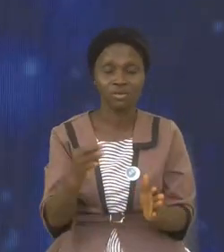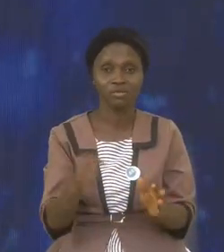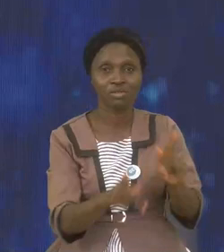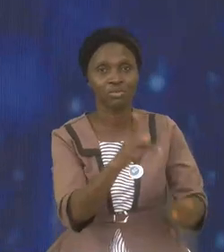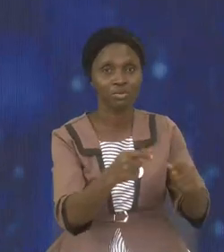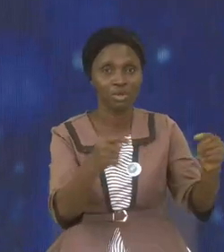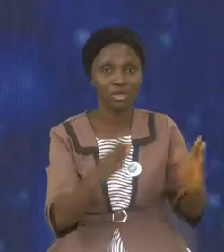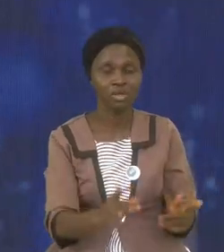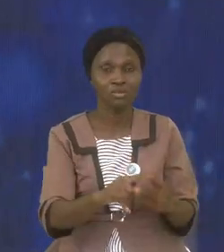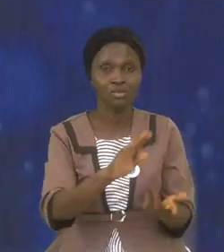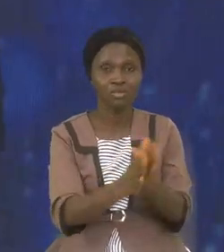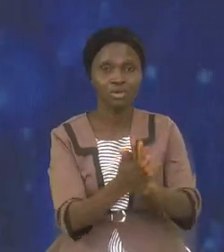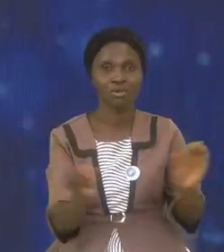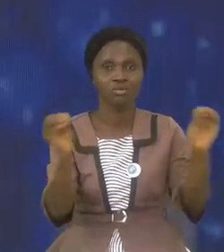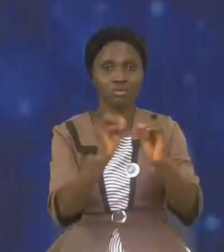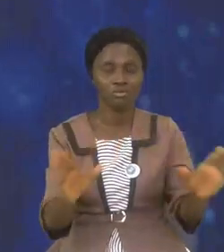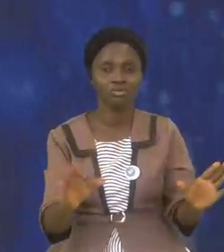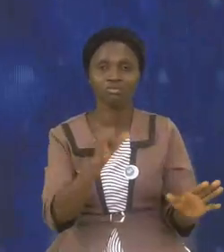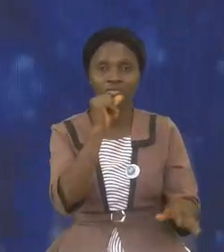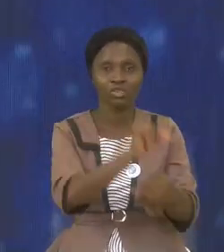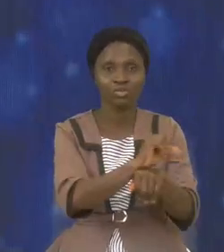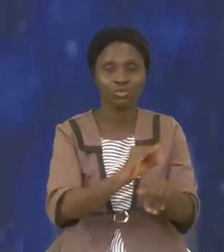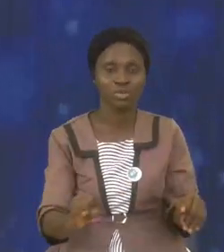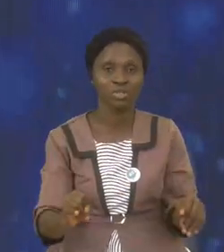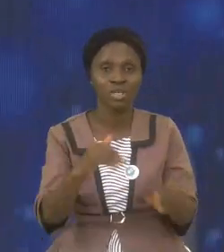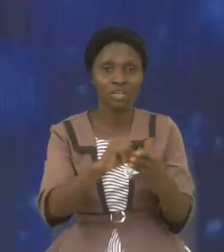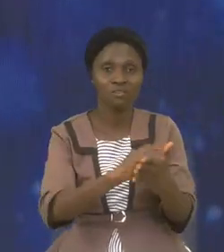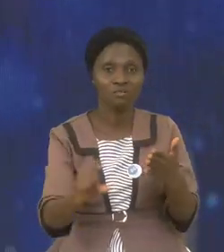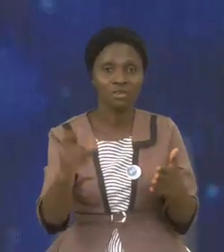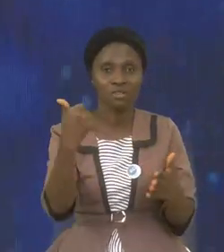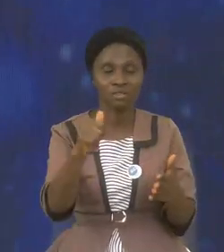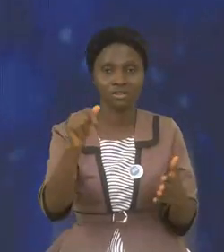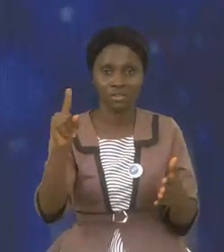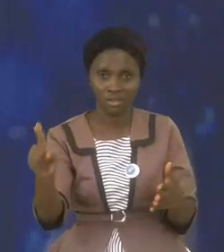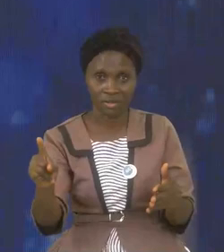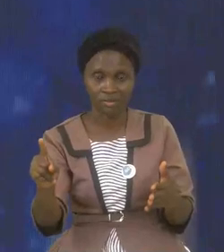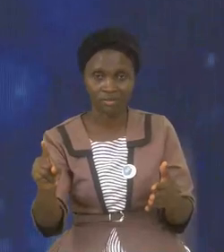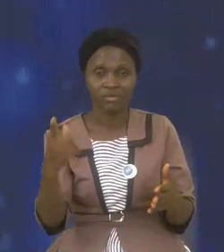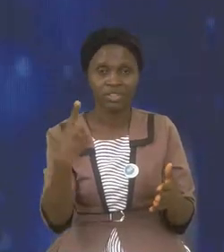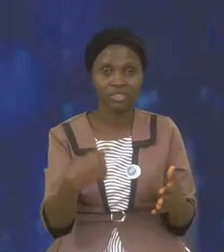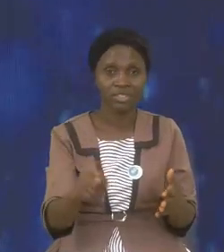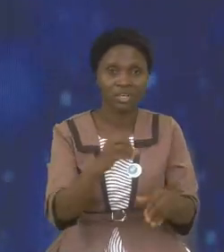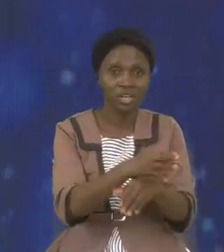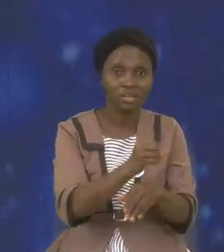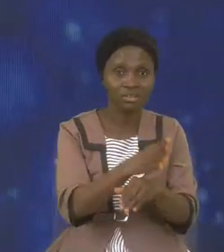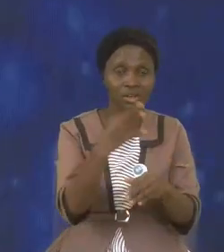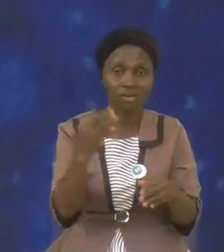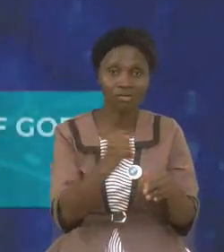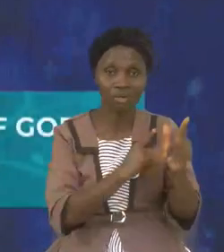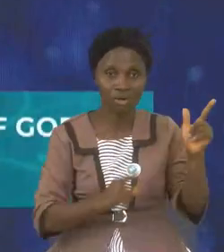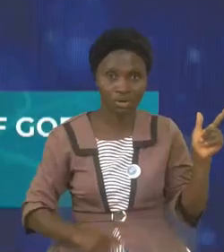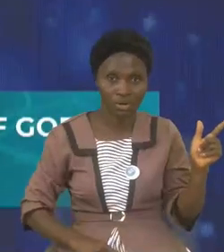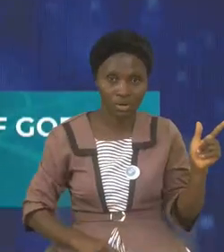Il anéantit les projets des peuples. Voilà le verset